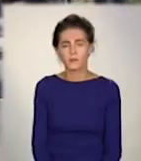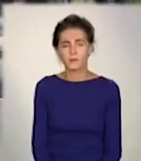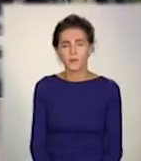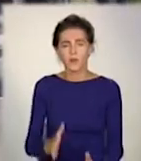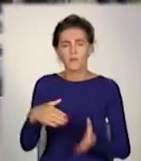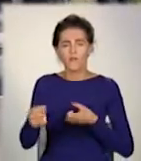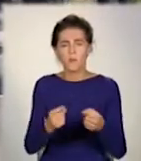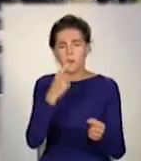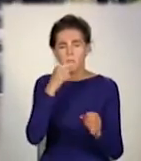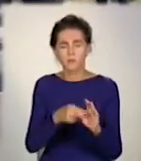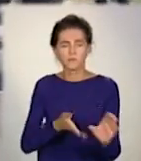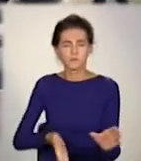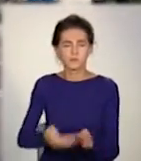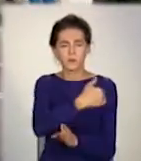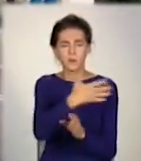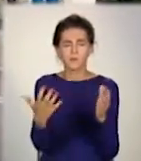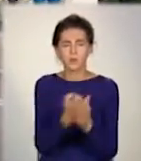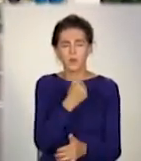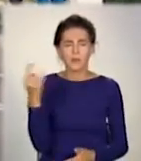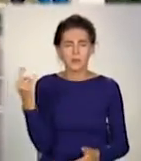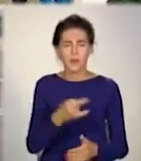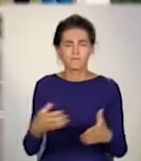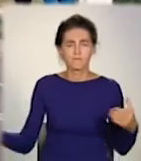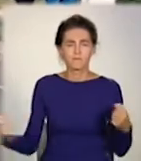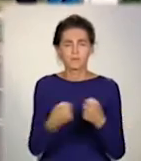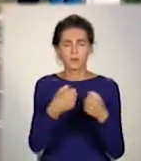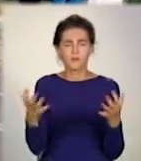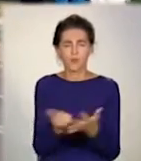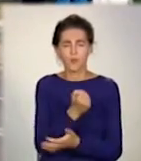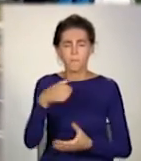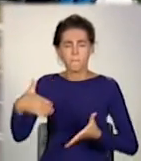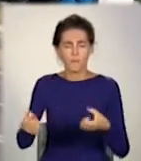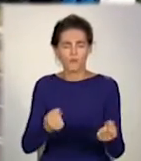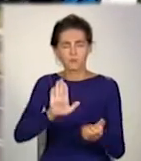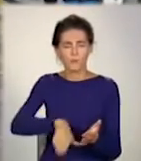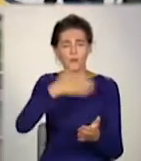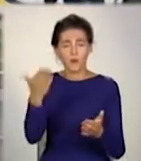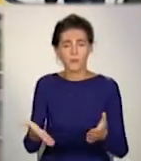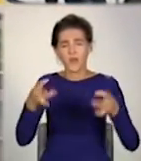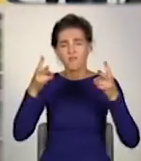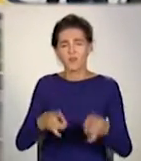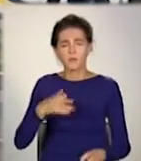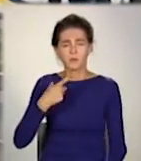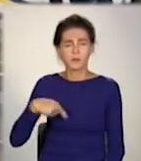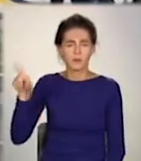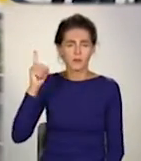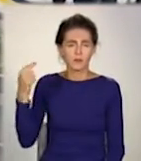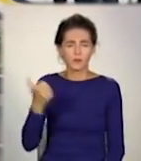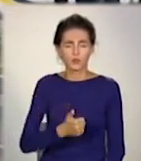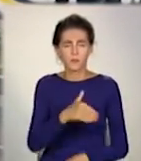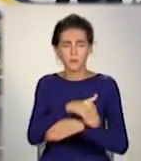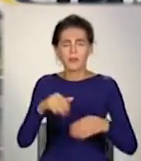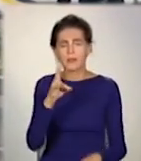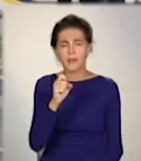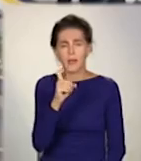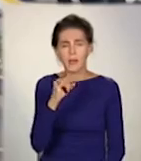Автівка повертала, а в неї врізалося таксі. Від удару машина перекинулася. Аварія сталася минулого тижня на проспекті Нахімова.